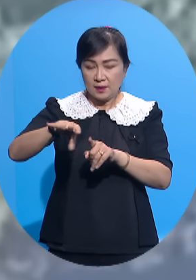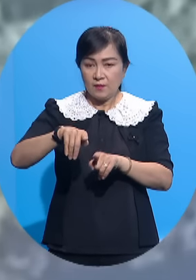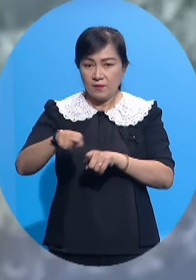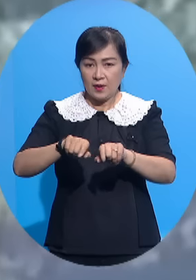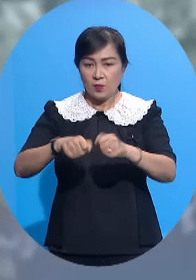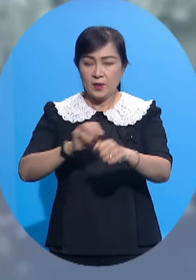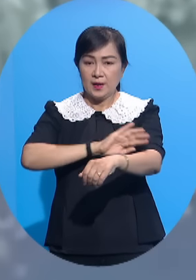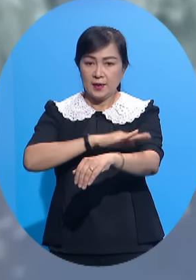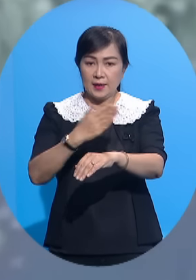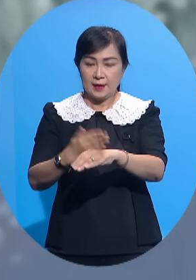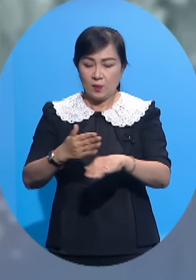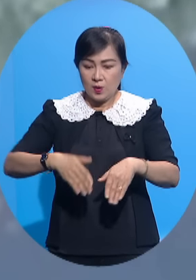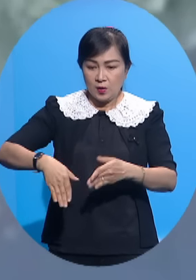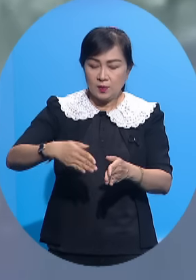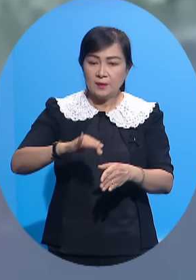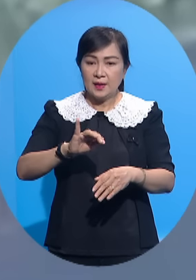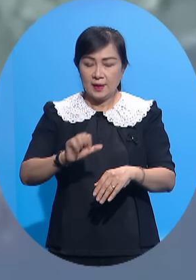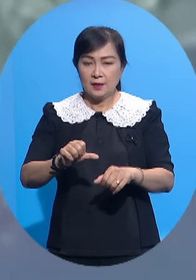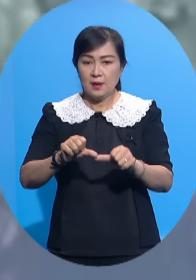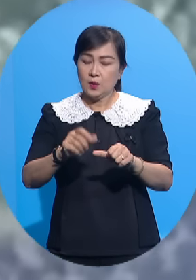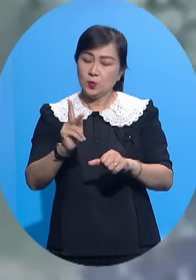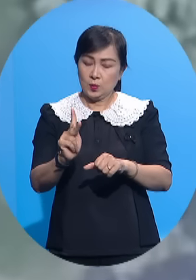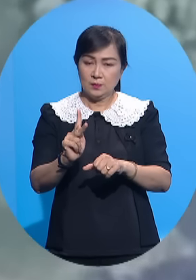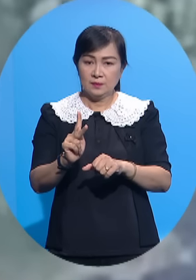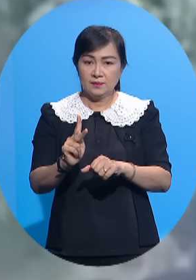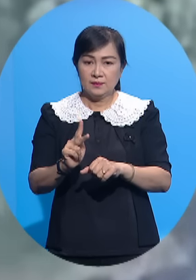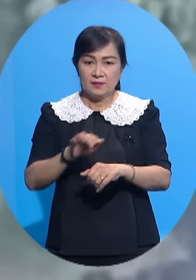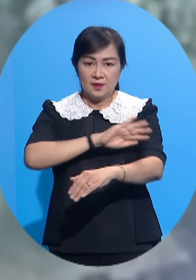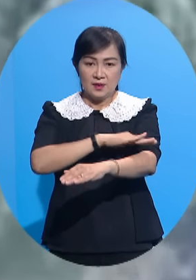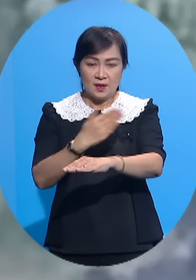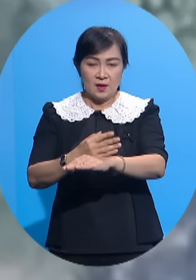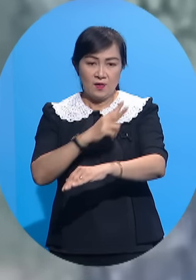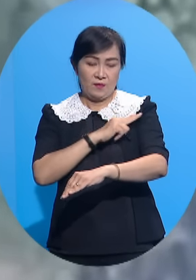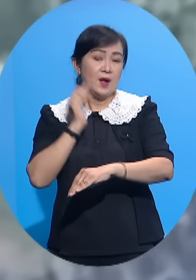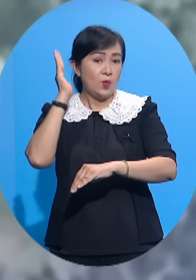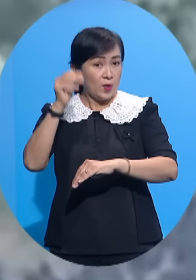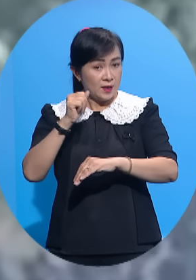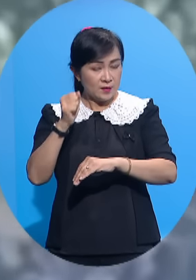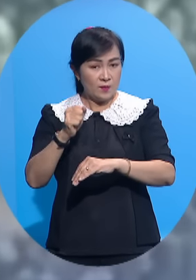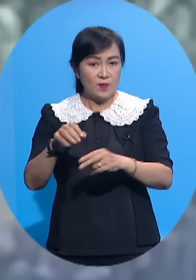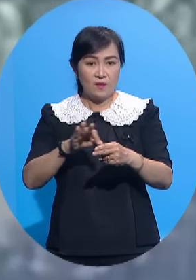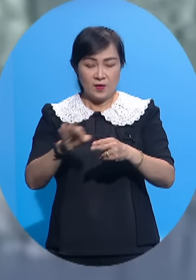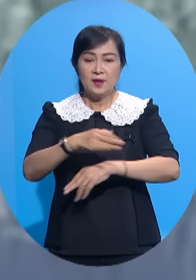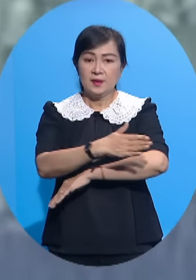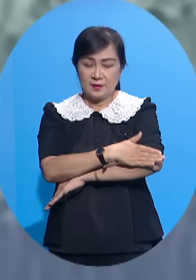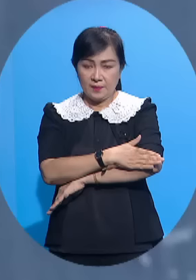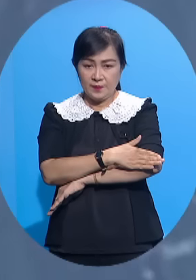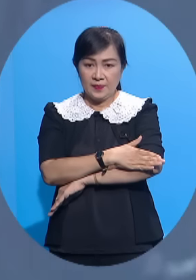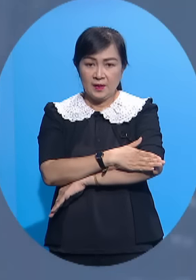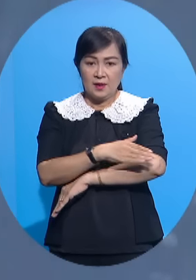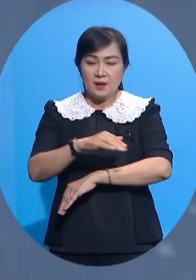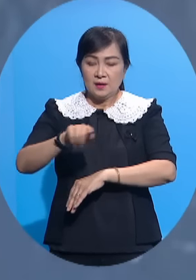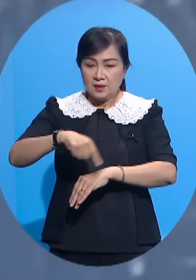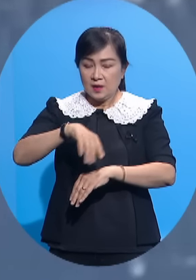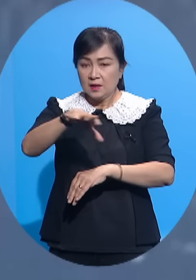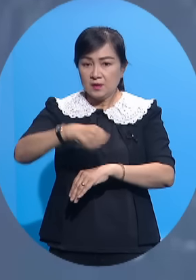hủy cây cầu bắt ngang sông Xim ở cusk cây cầu đóng vai trò quan trọng trong vấn đề Hậu Cần vì thường xuyên được sử